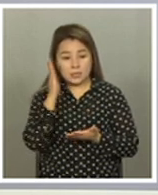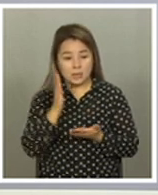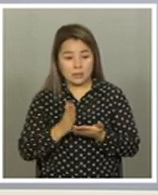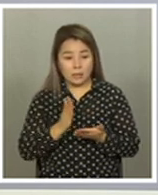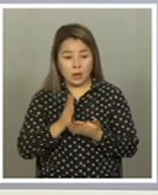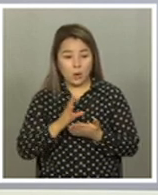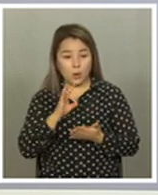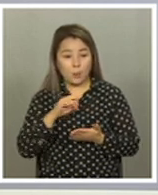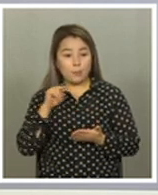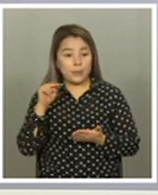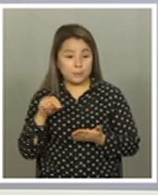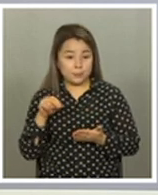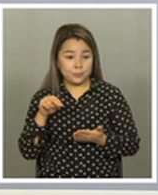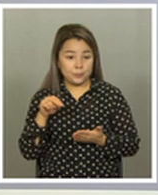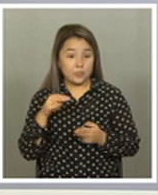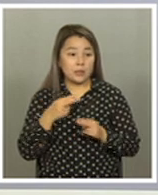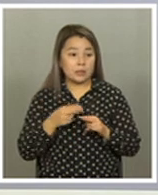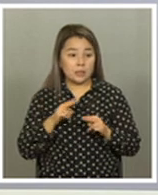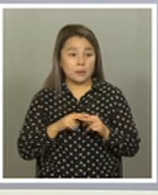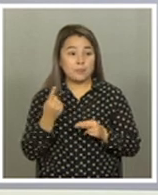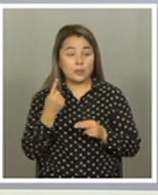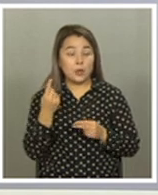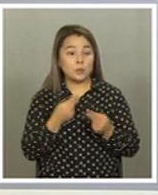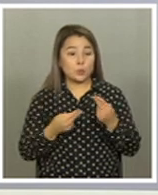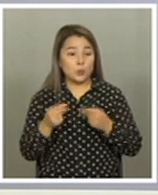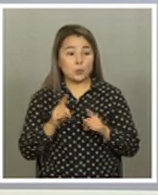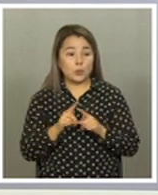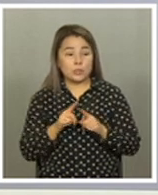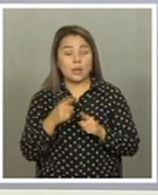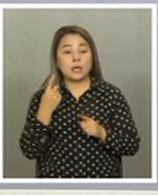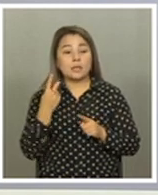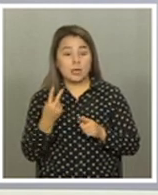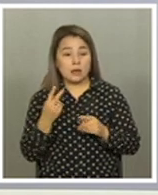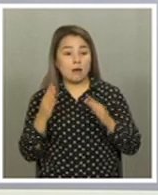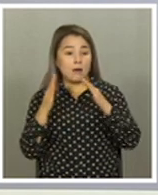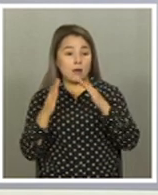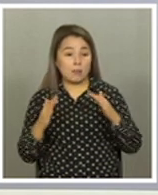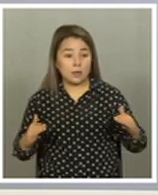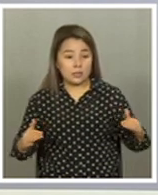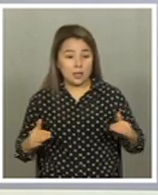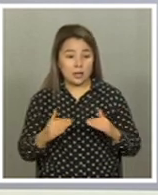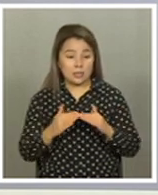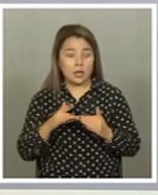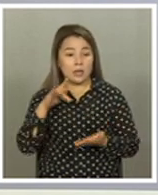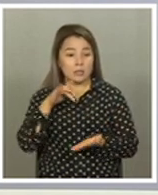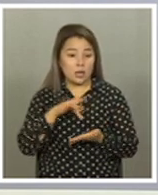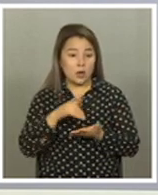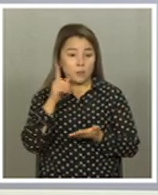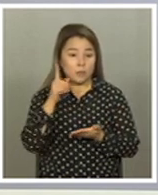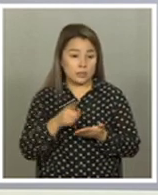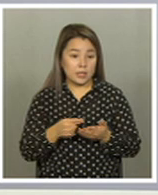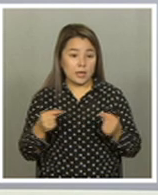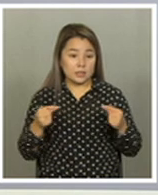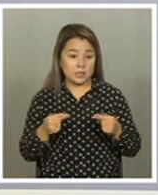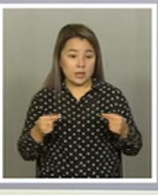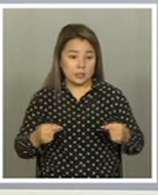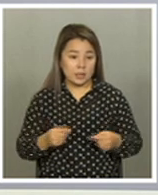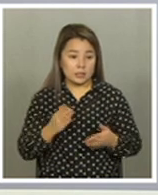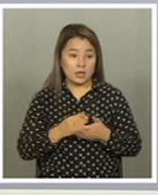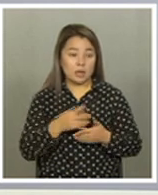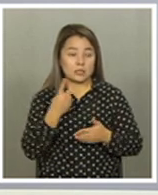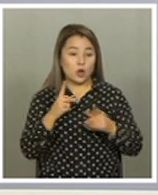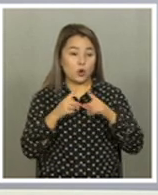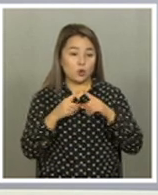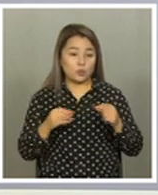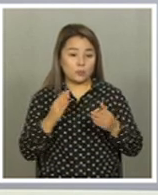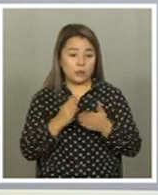мінекей, дәл бірінші суреттегідей, екі қабырға олардың арасындағы бұрышы, сәйкесінше екінші үш бұрыштың екі